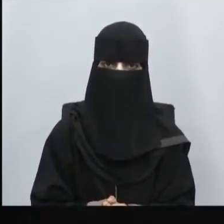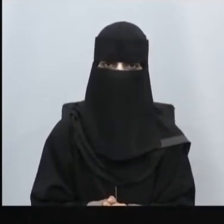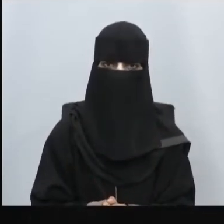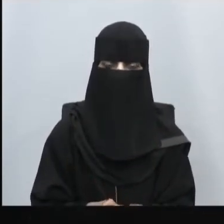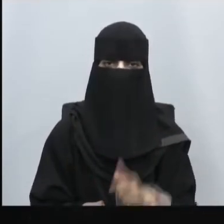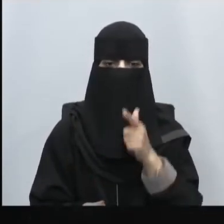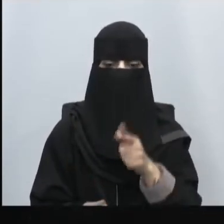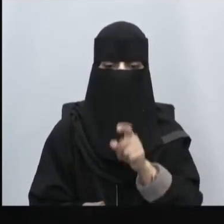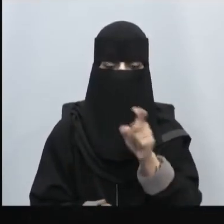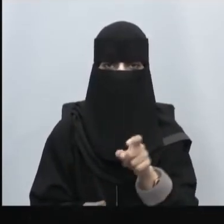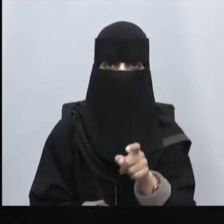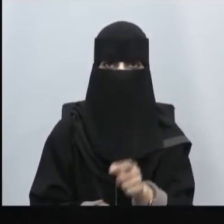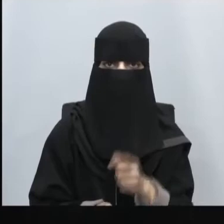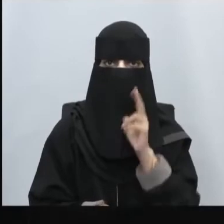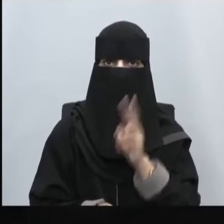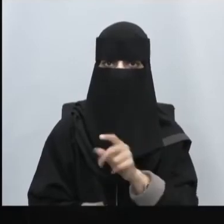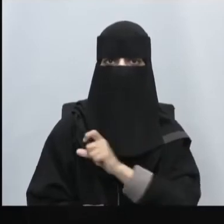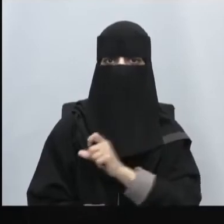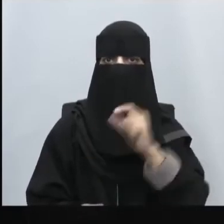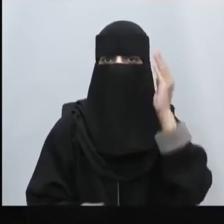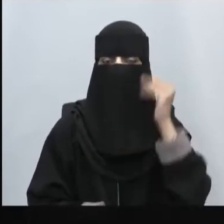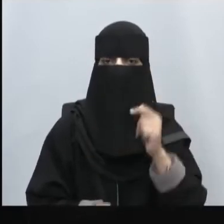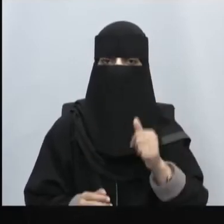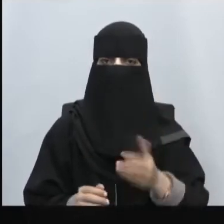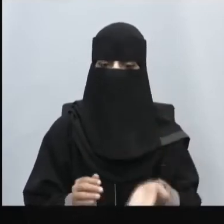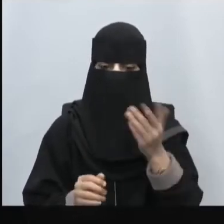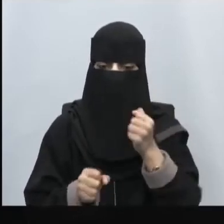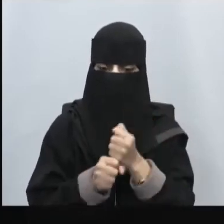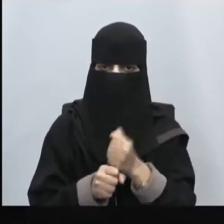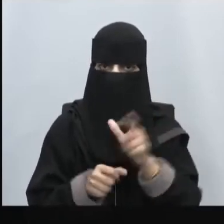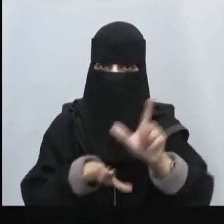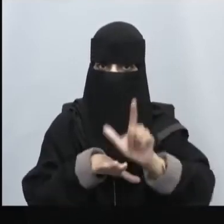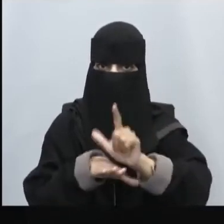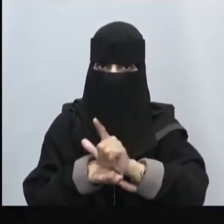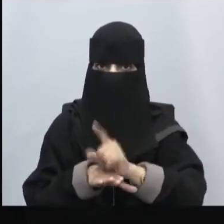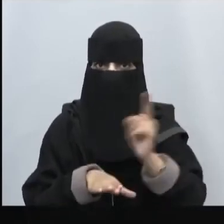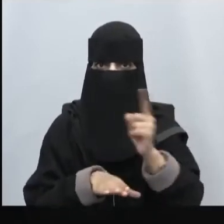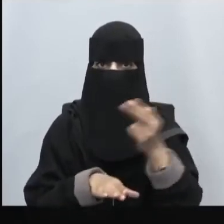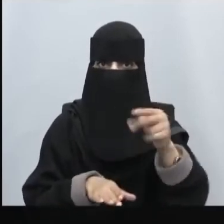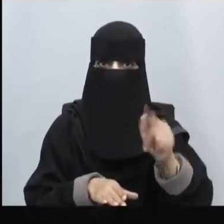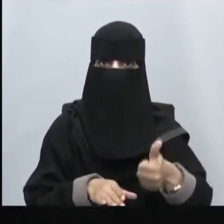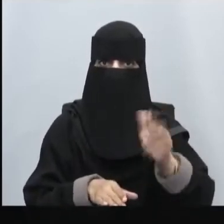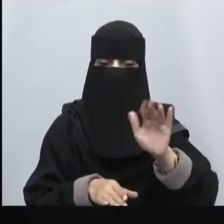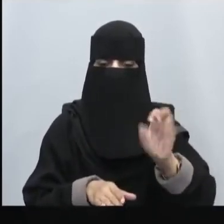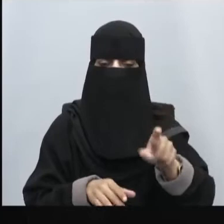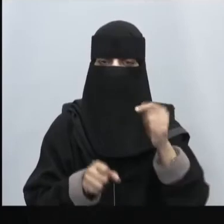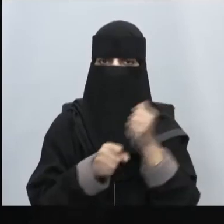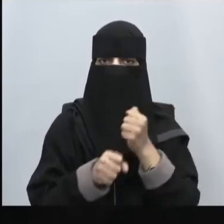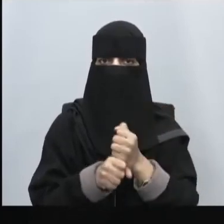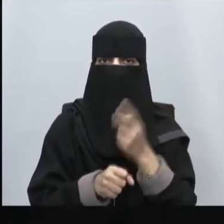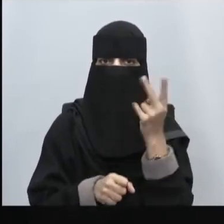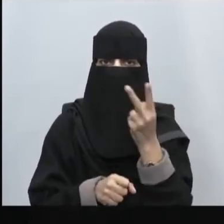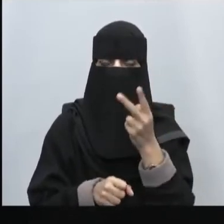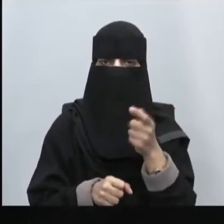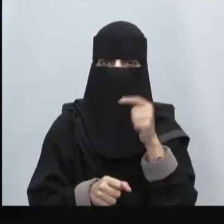يقول السؤال طلابي وطالباتي قام خلفاء الدوله العباسيه بعملين مهمين